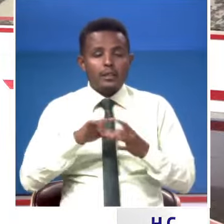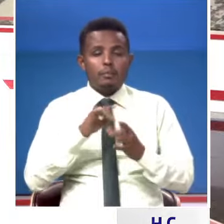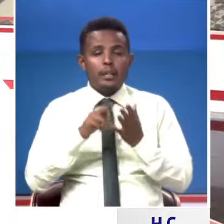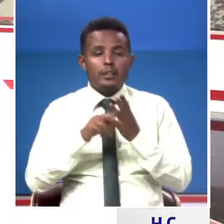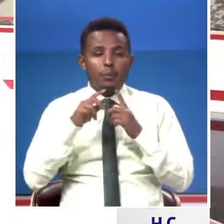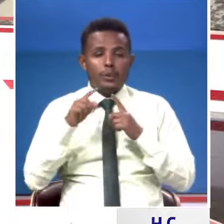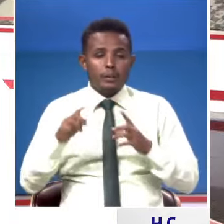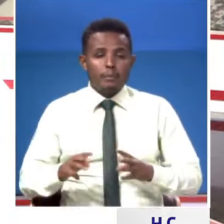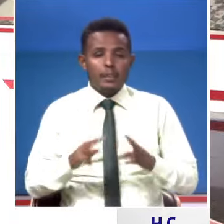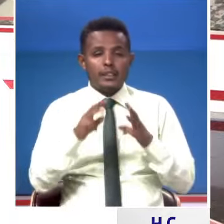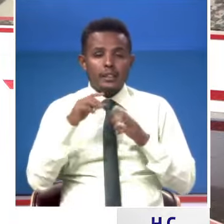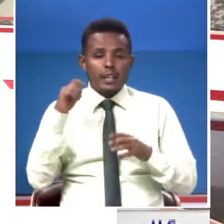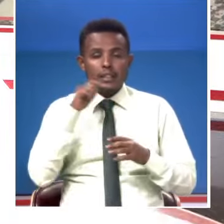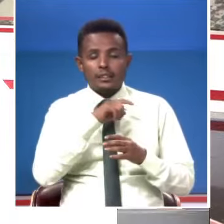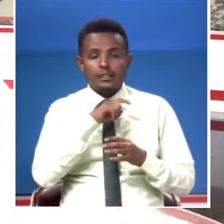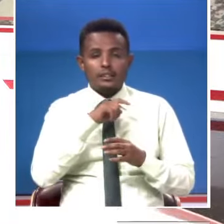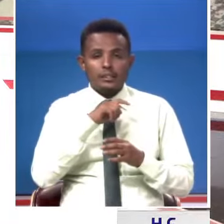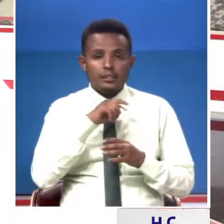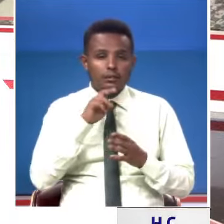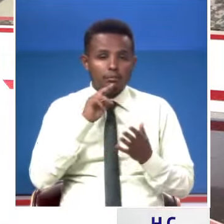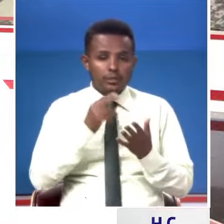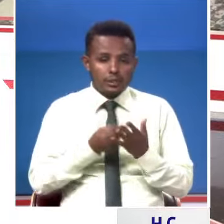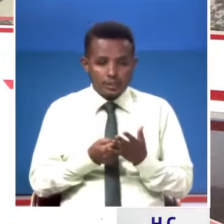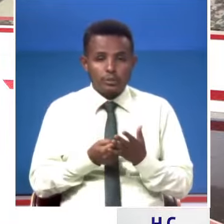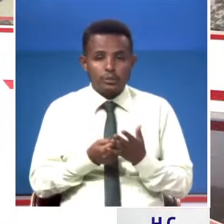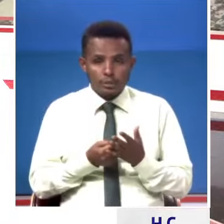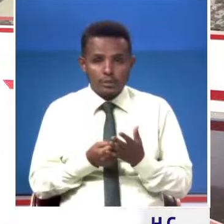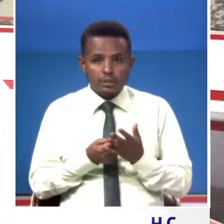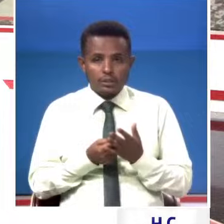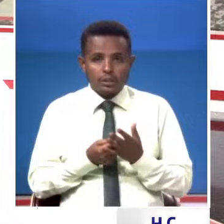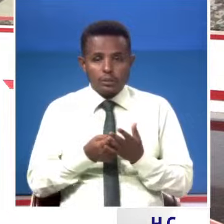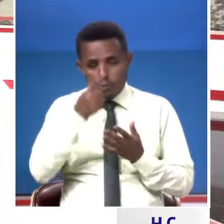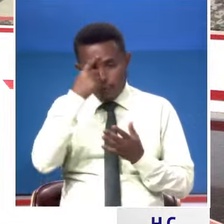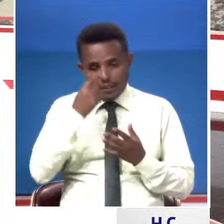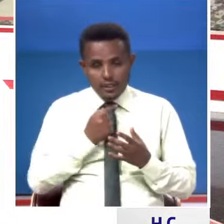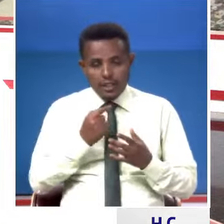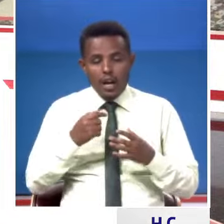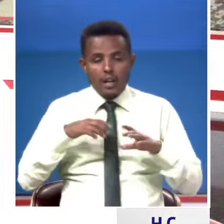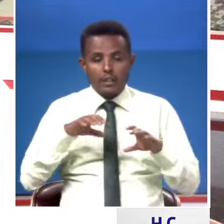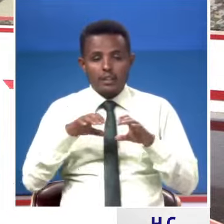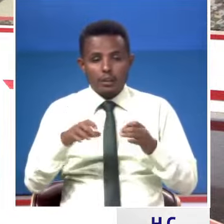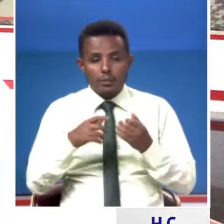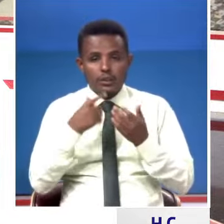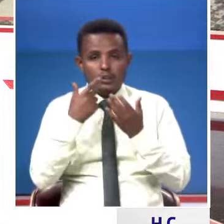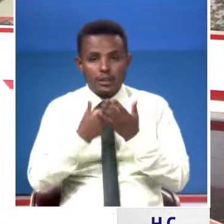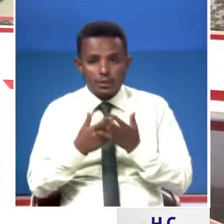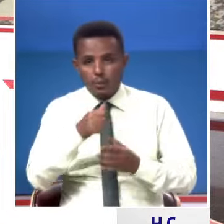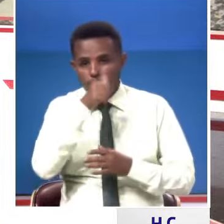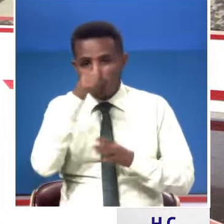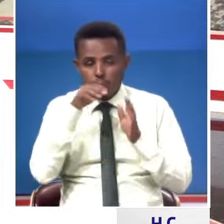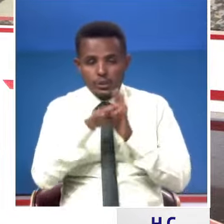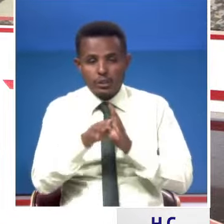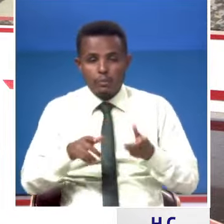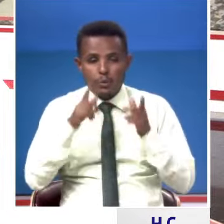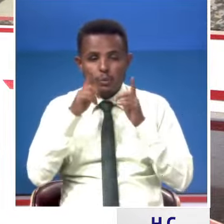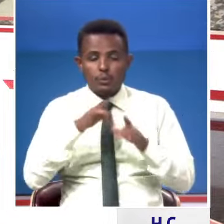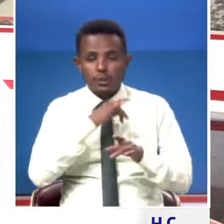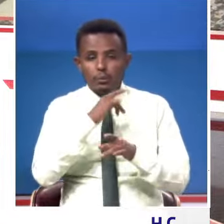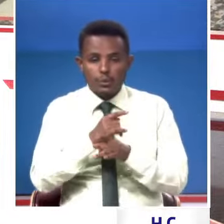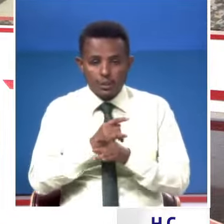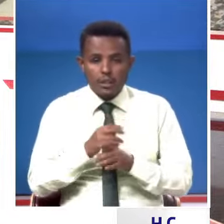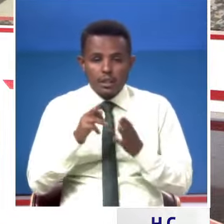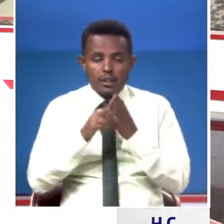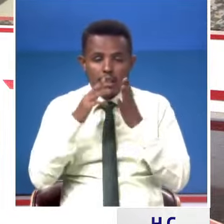ወይም ሀሰተኛ ሰነዶችን ዋስትና አድርገው ኢትዮጵያ ውስጥ የሚኖሩ ዜጎች ወደ ህጋዊ